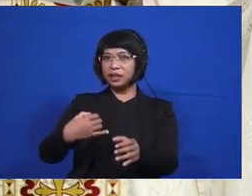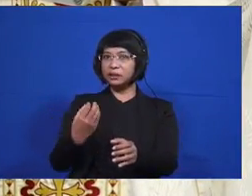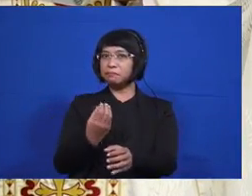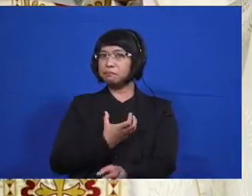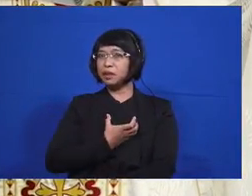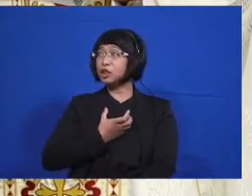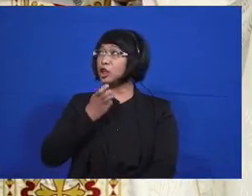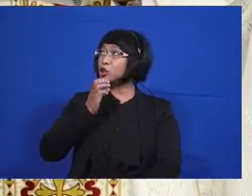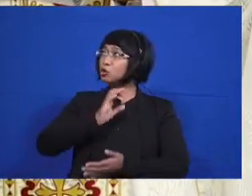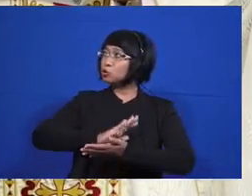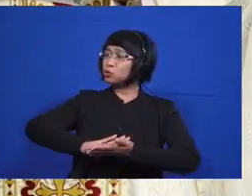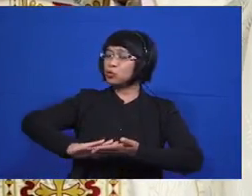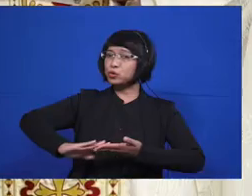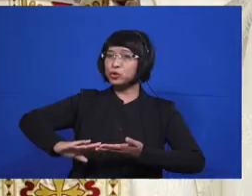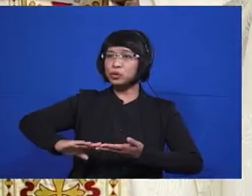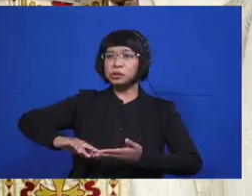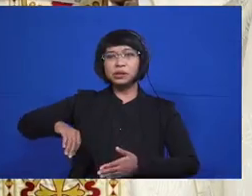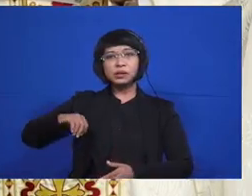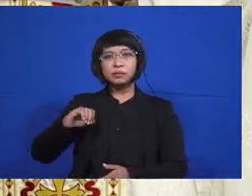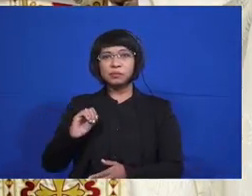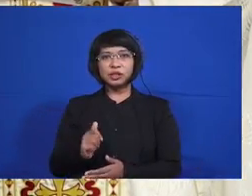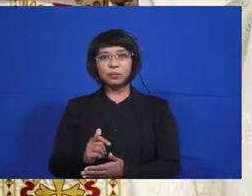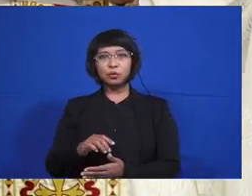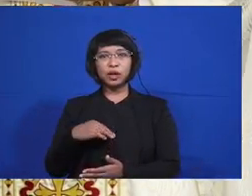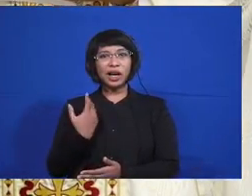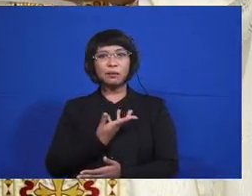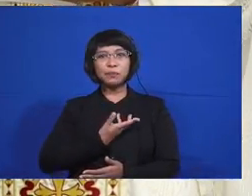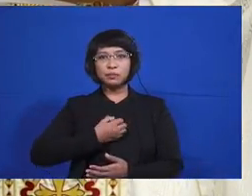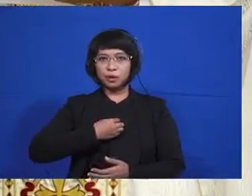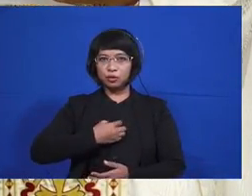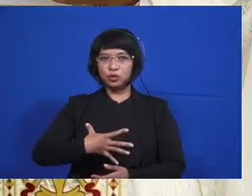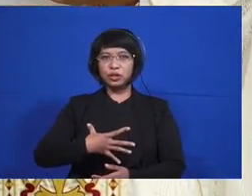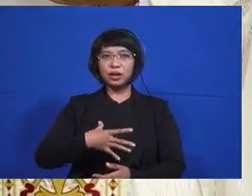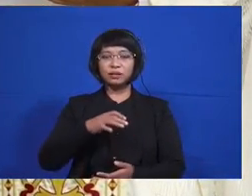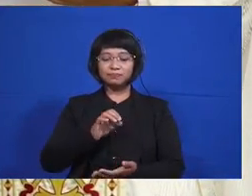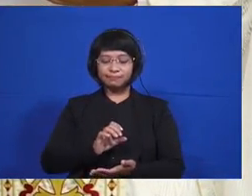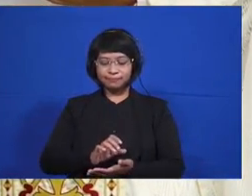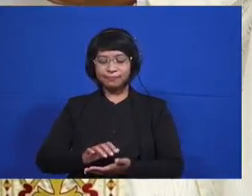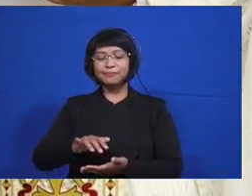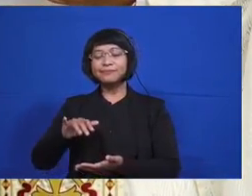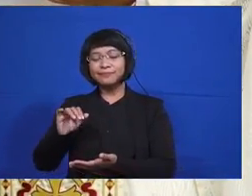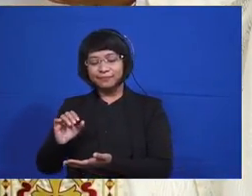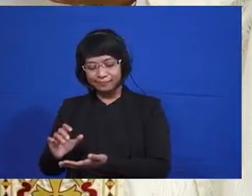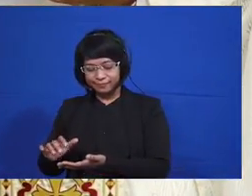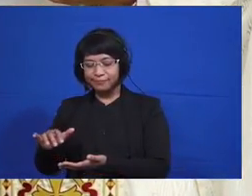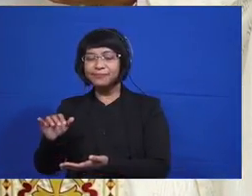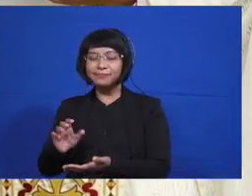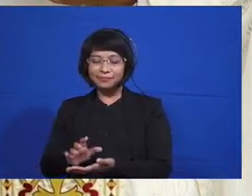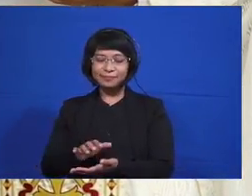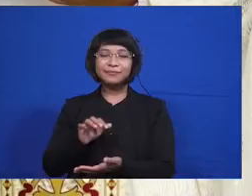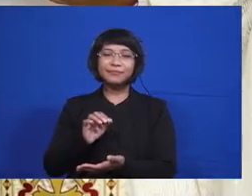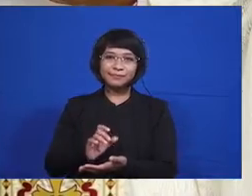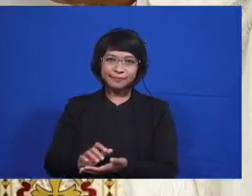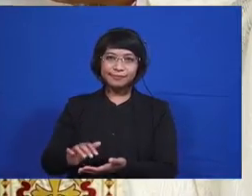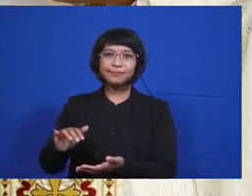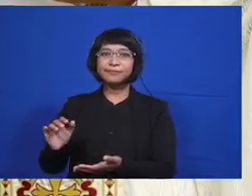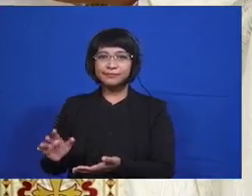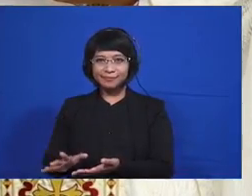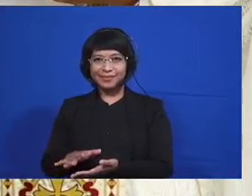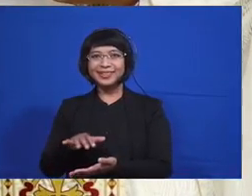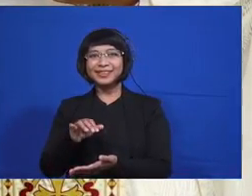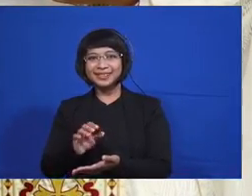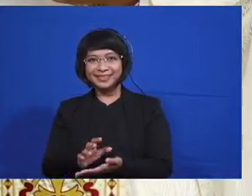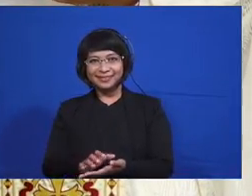kudus, meskipun kami berdosa.